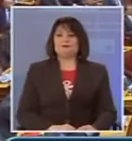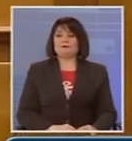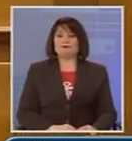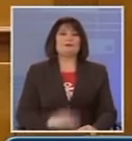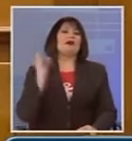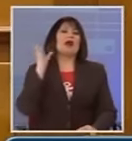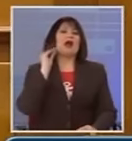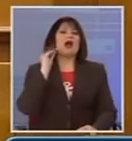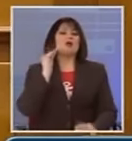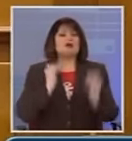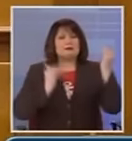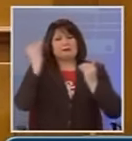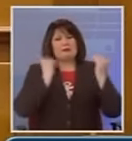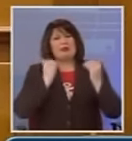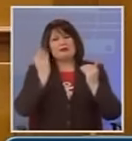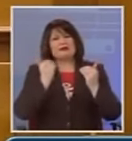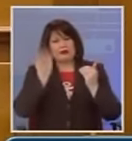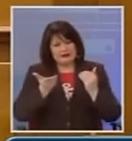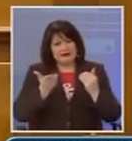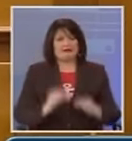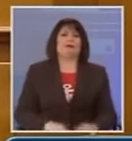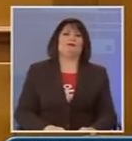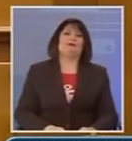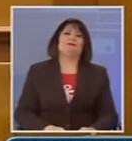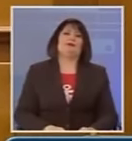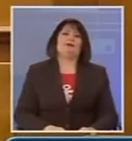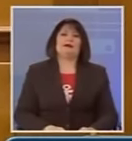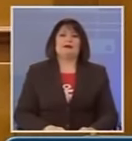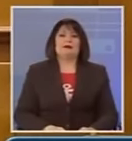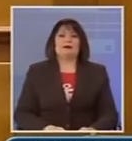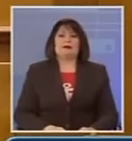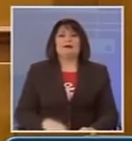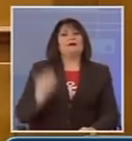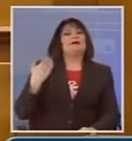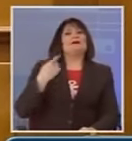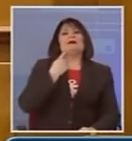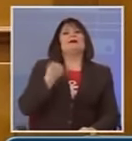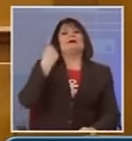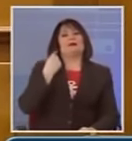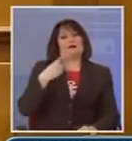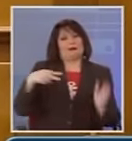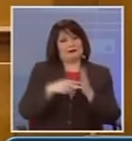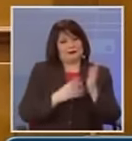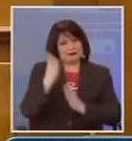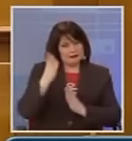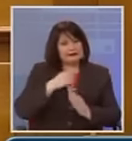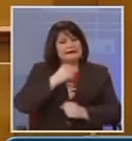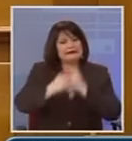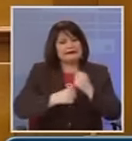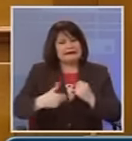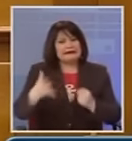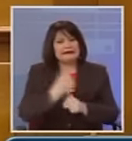άκουσα και κάποιες αμφισβητήσεις για τις δημοσιονομικές επιδόσεις της περασμένης χρονιάς του 2014, να είμαστε